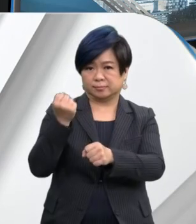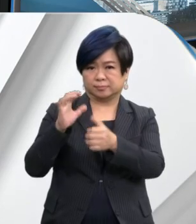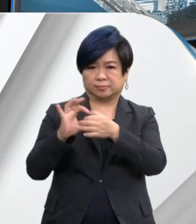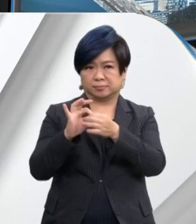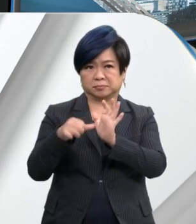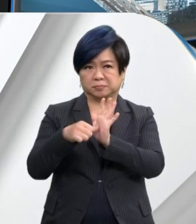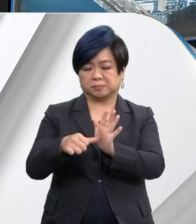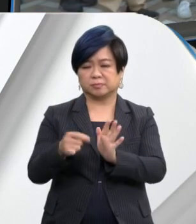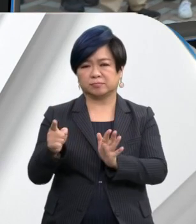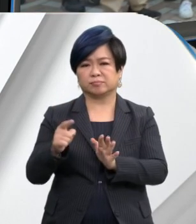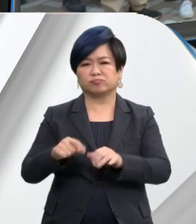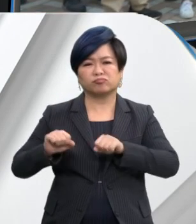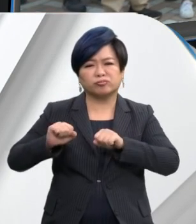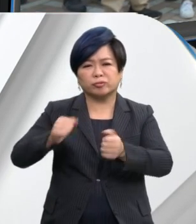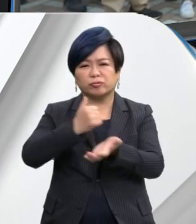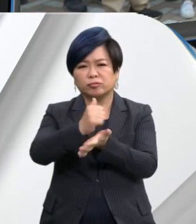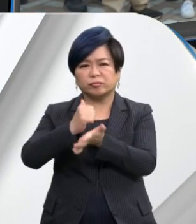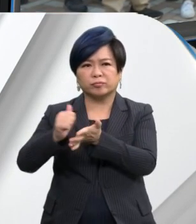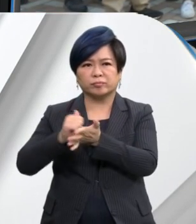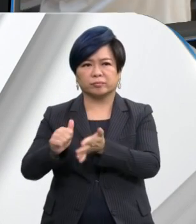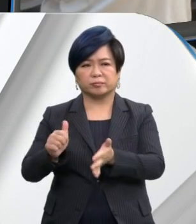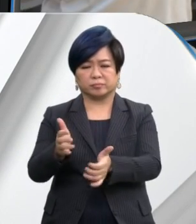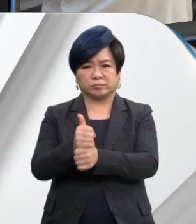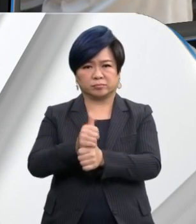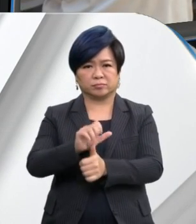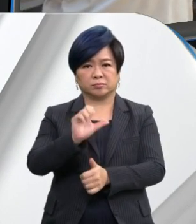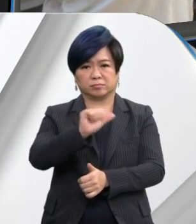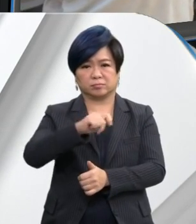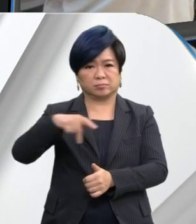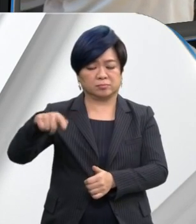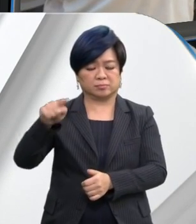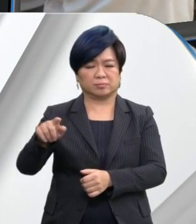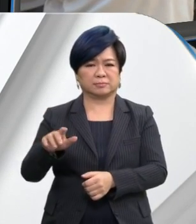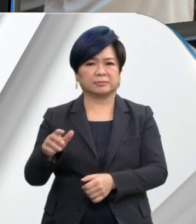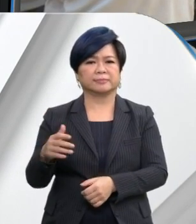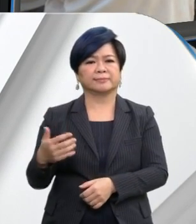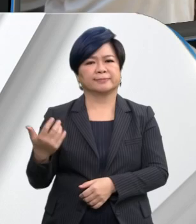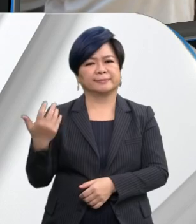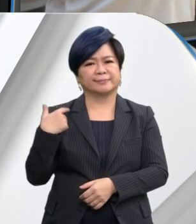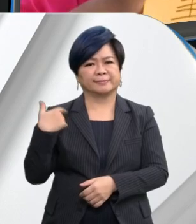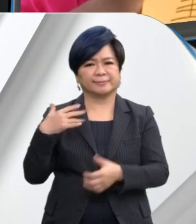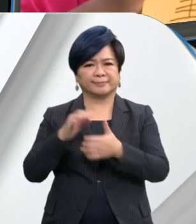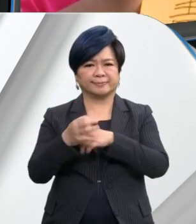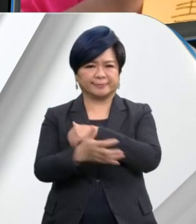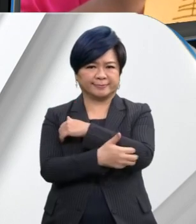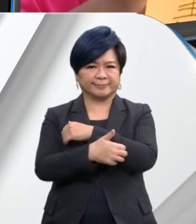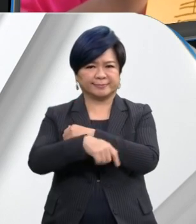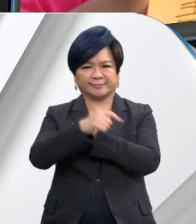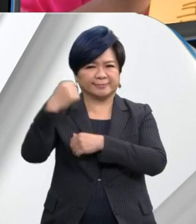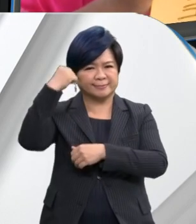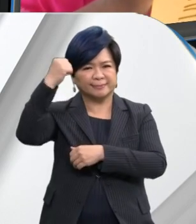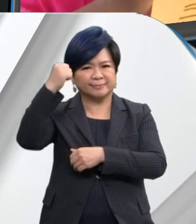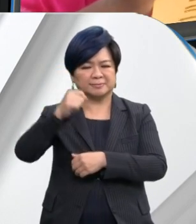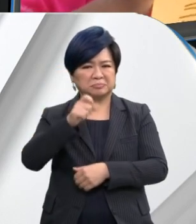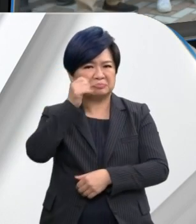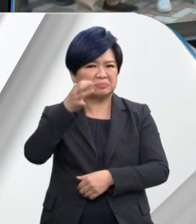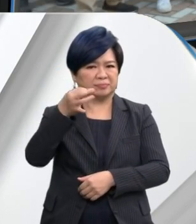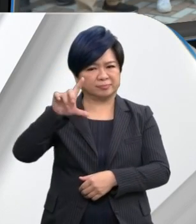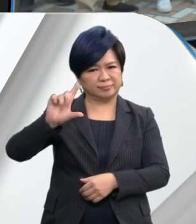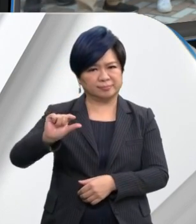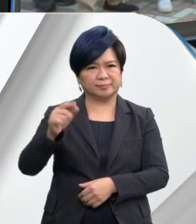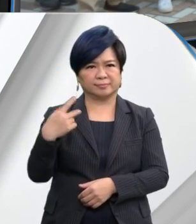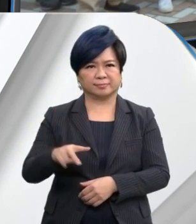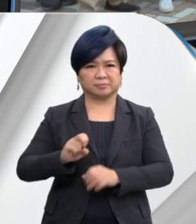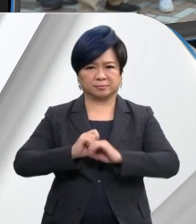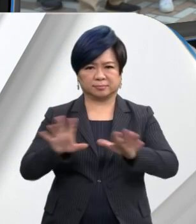地面的某些外送平台，全部个被外送站抗议，唔但只业绩变少，很少求，哎，甚